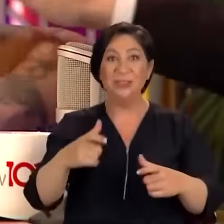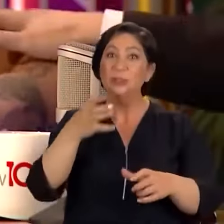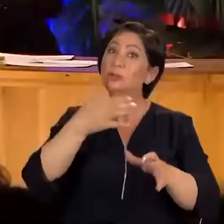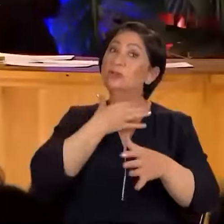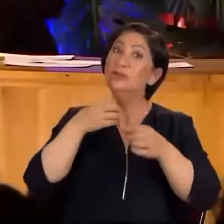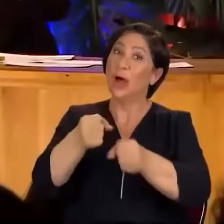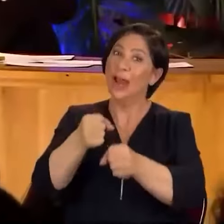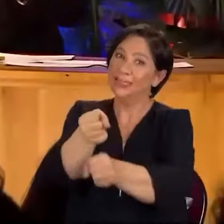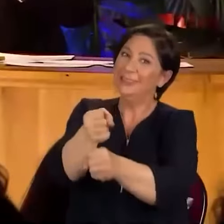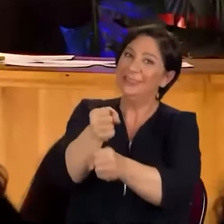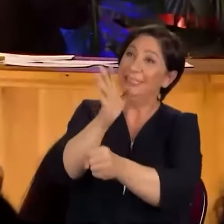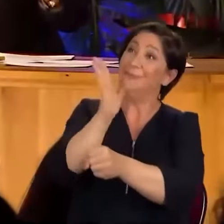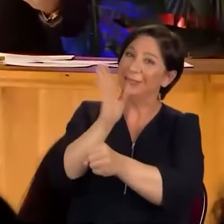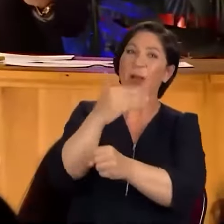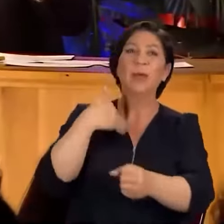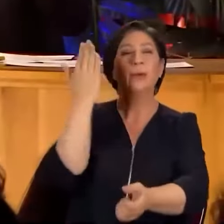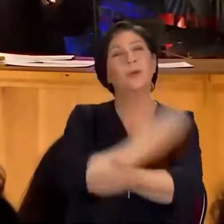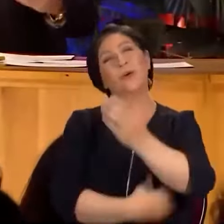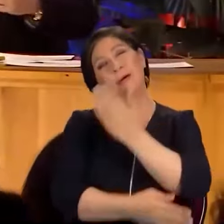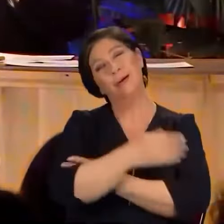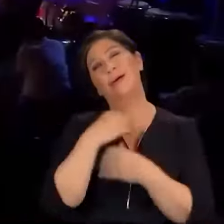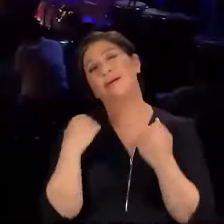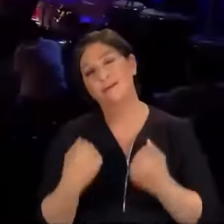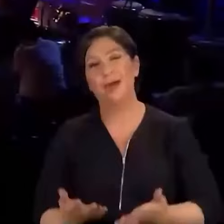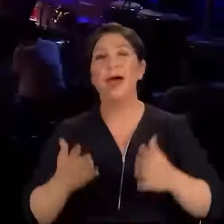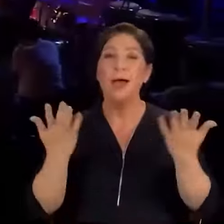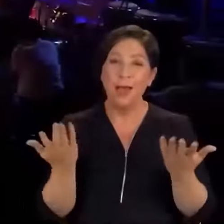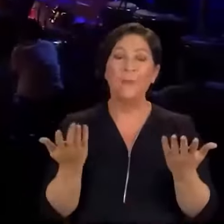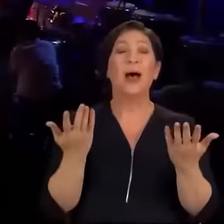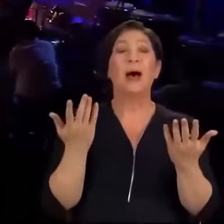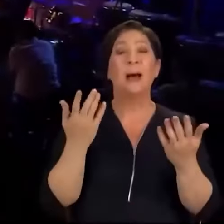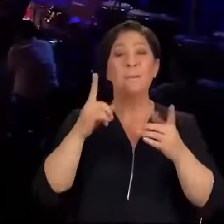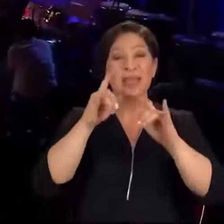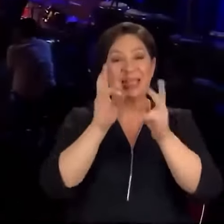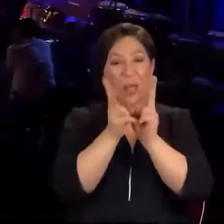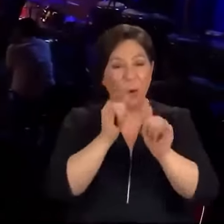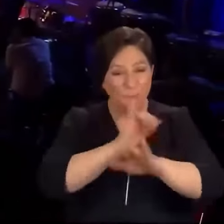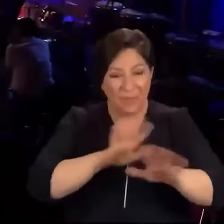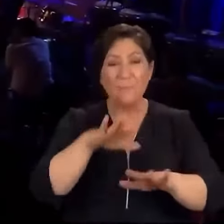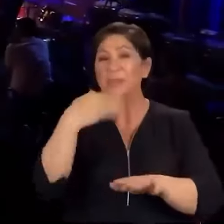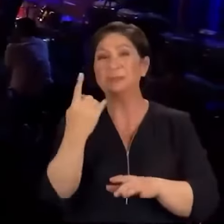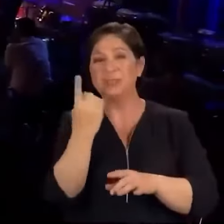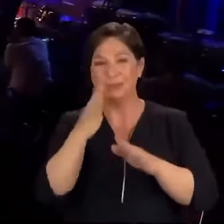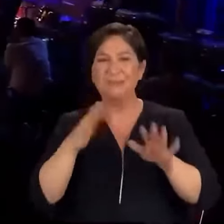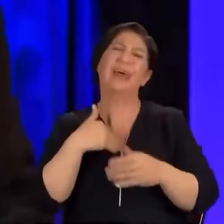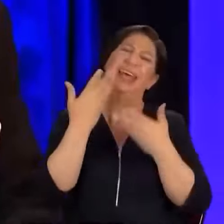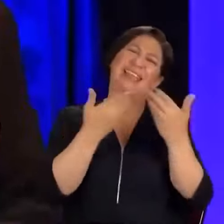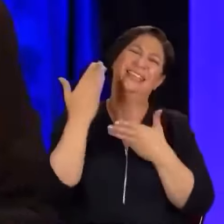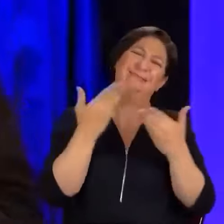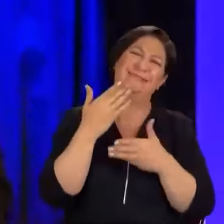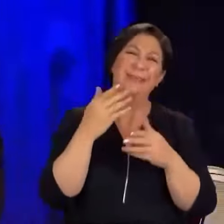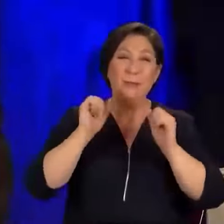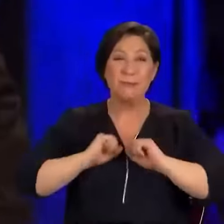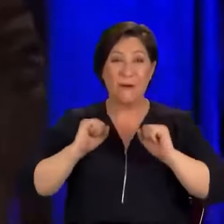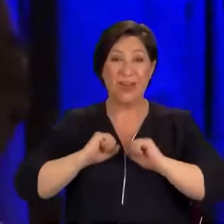aldım. Esir aldı. Ben yorgun argın işte ya bir oyun bitmişti ya başka ben bir şeydi falan. Ben anlatayım onu. Ondan burada sonra